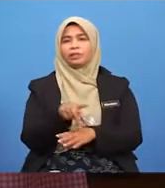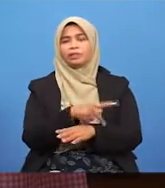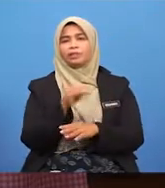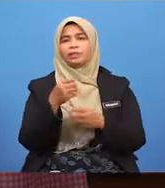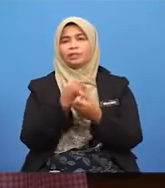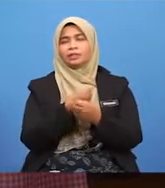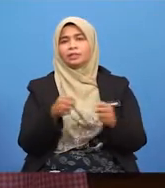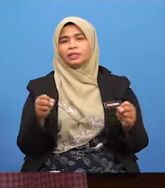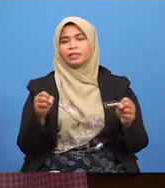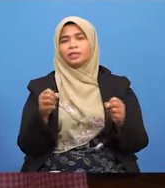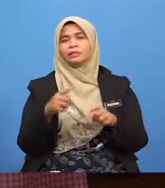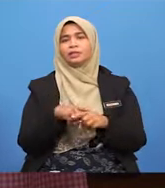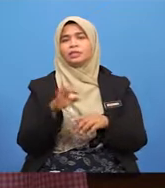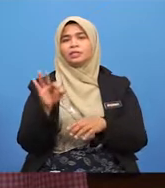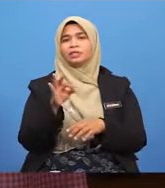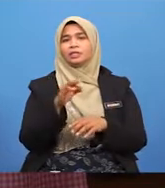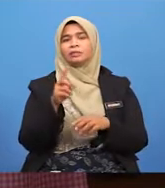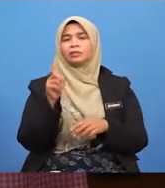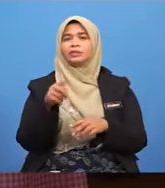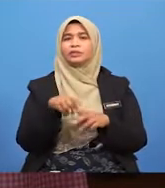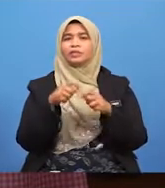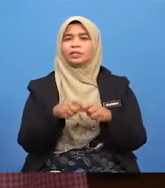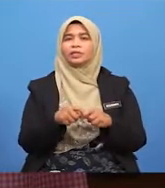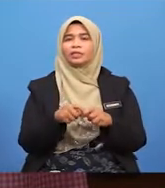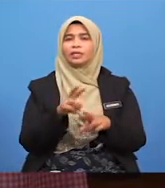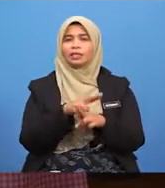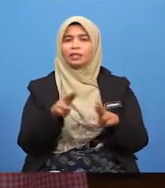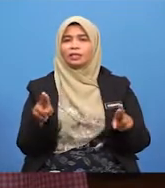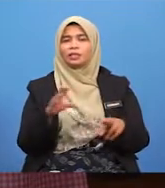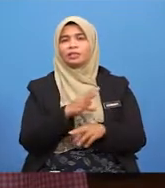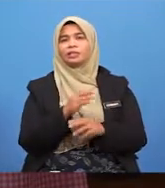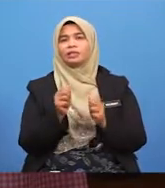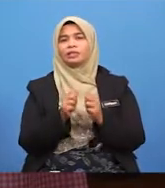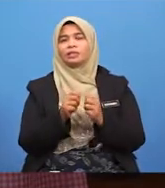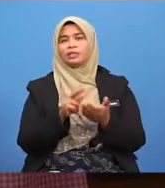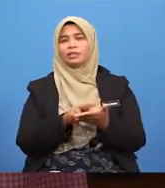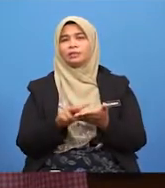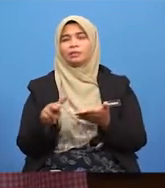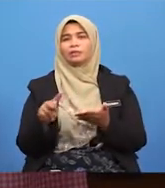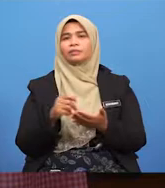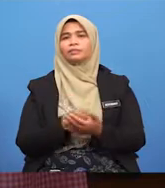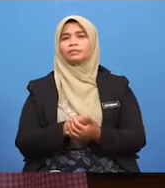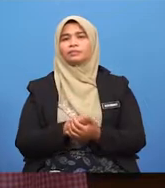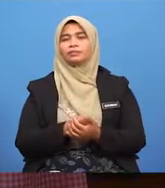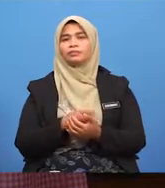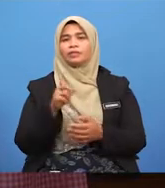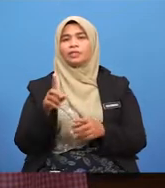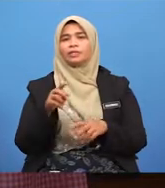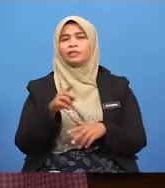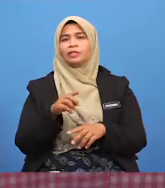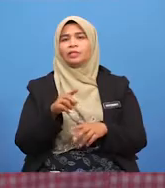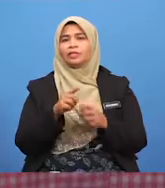perlu ditekan dengan race dan kemas dan Pastikan semua klaim ditekan